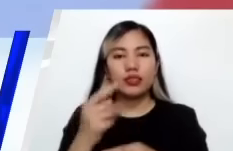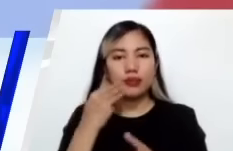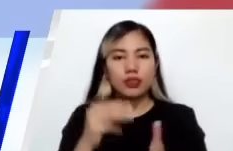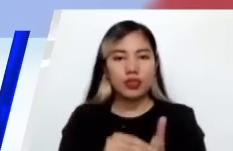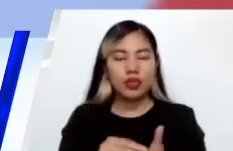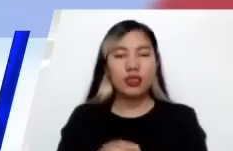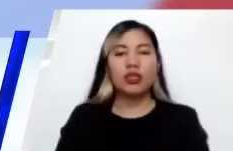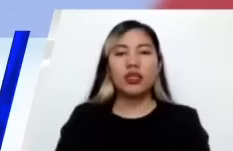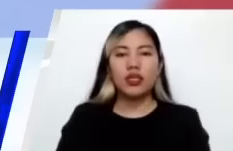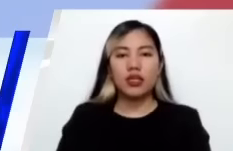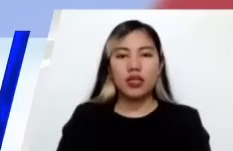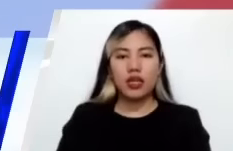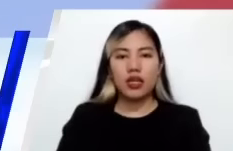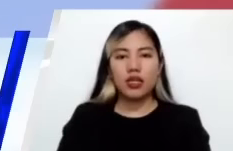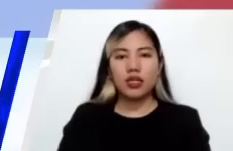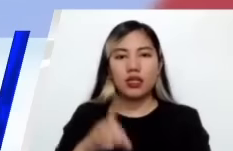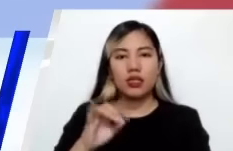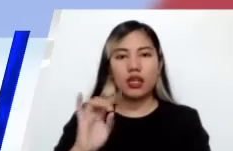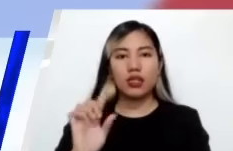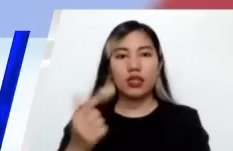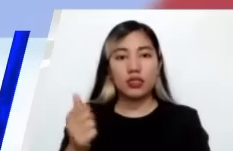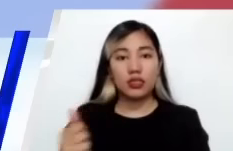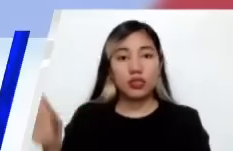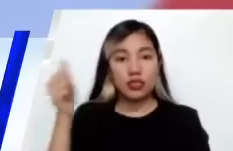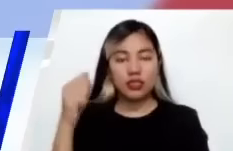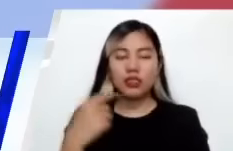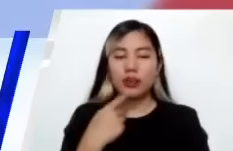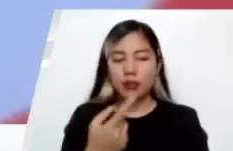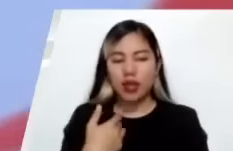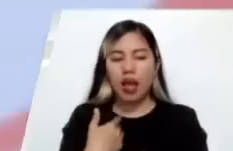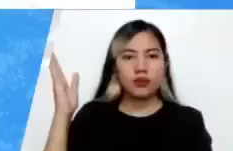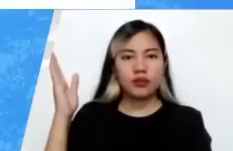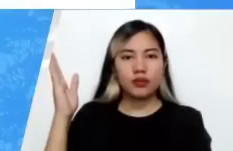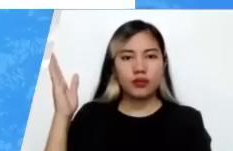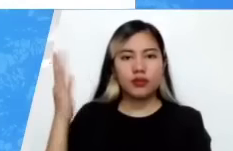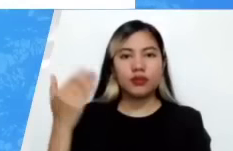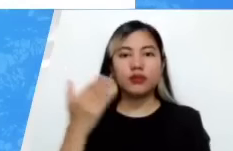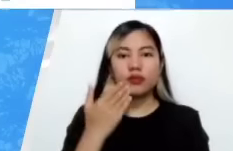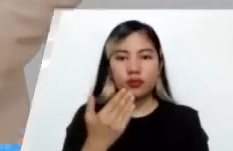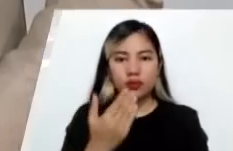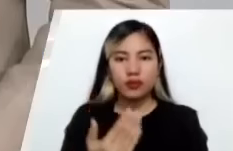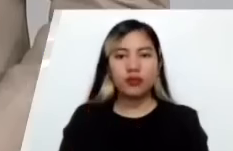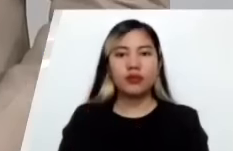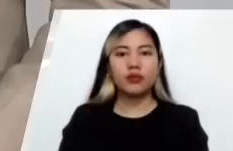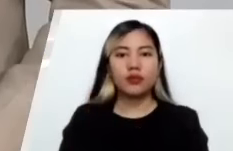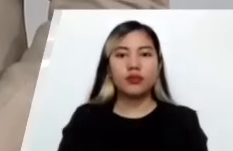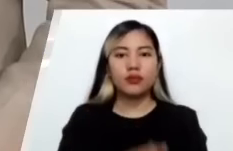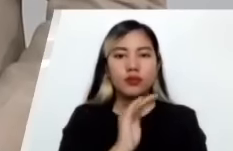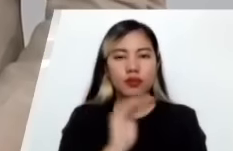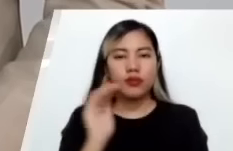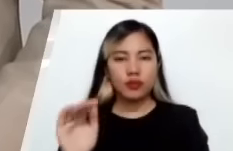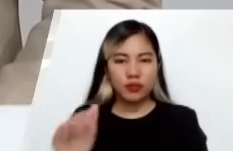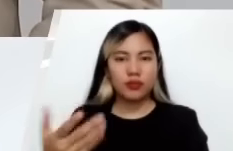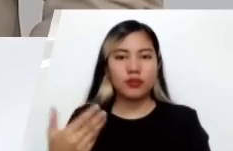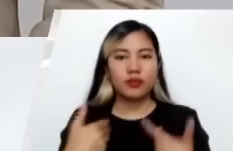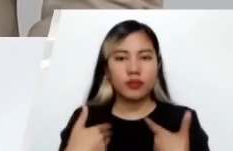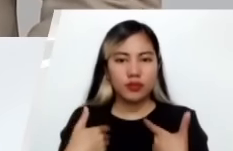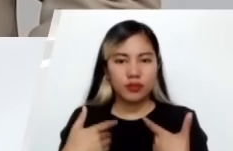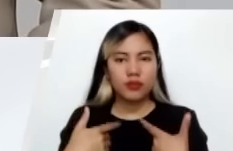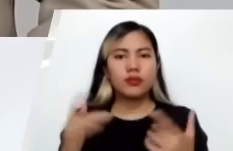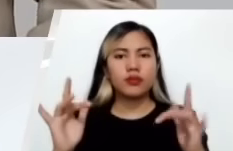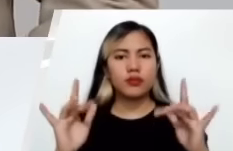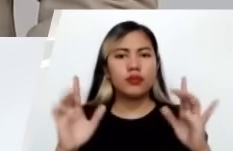Vic Remulla na aaksyonan nila agad ang insidente. Mga kapuso, nagkaroon ng minor phreatic eruption ng